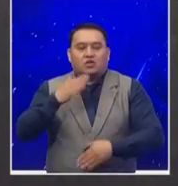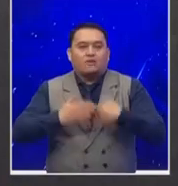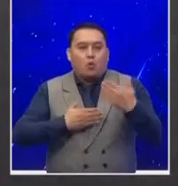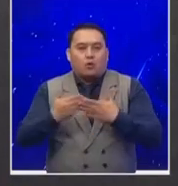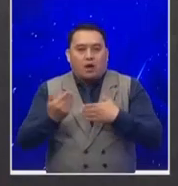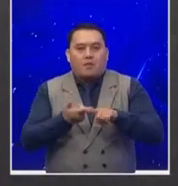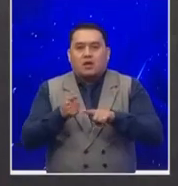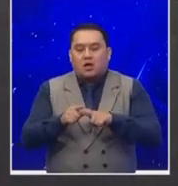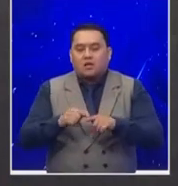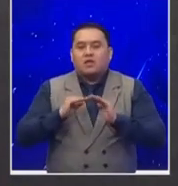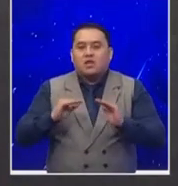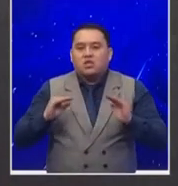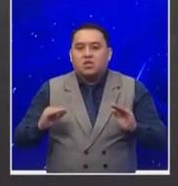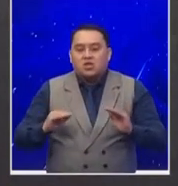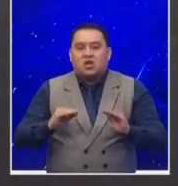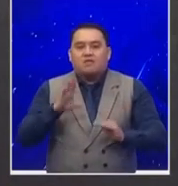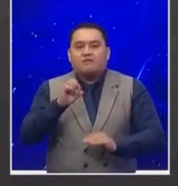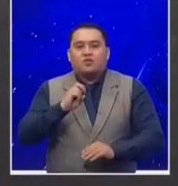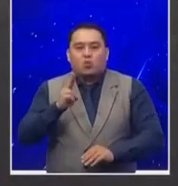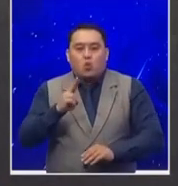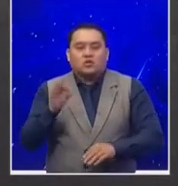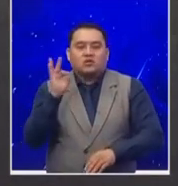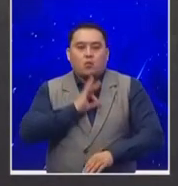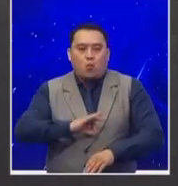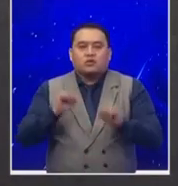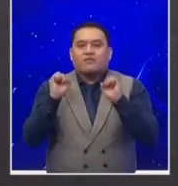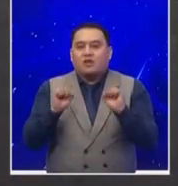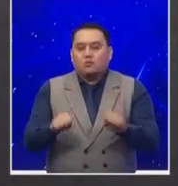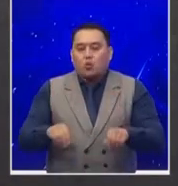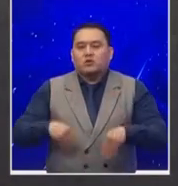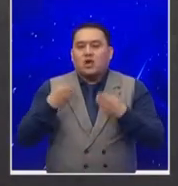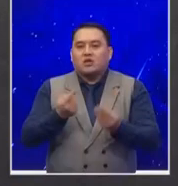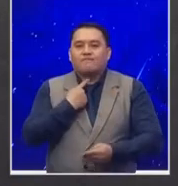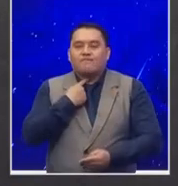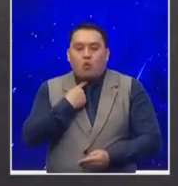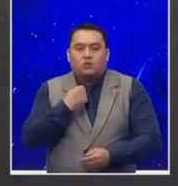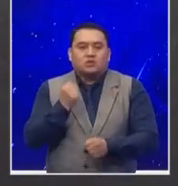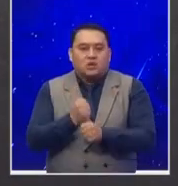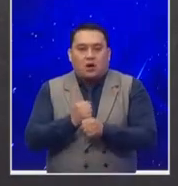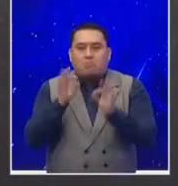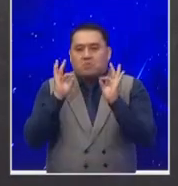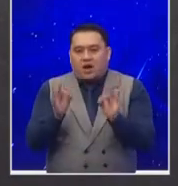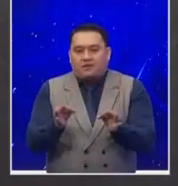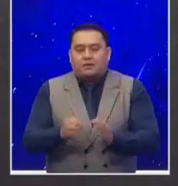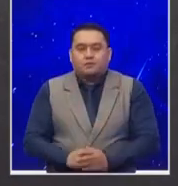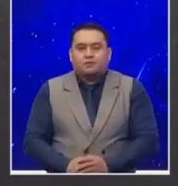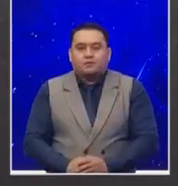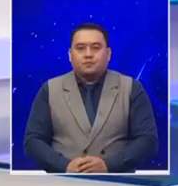руках. Поэтому ради детей и внуков мы должны использовать возможность отдать свой голос и сделать правильный выбор.